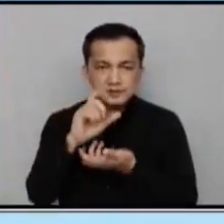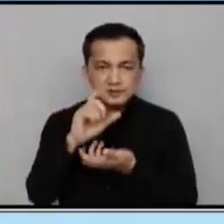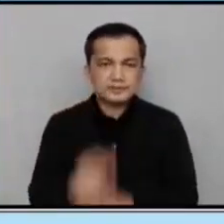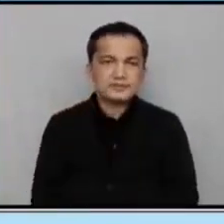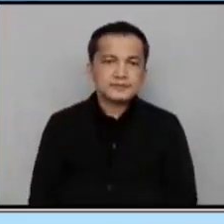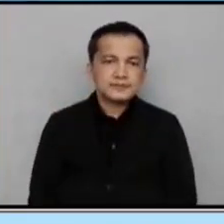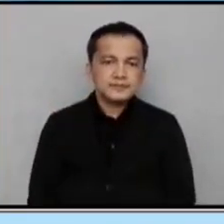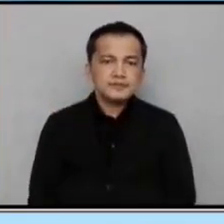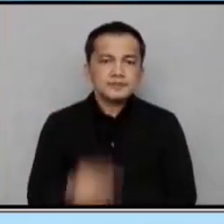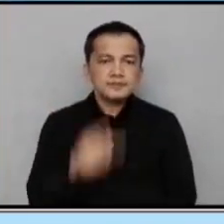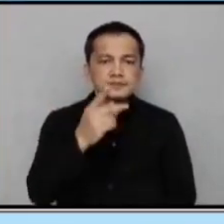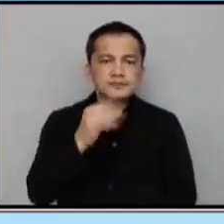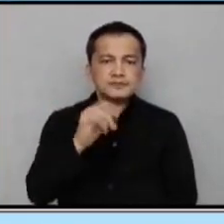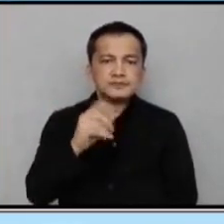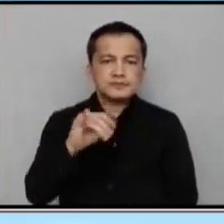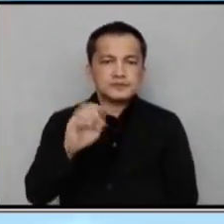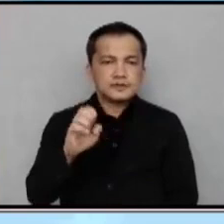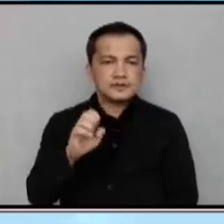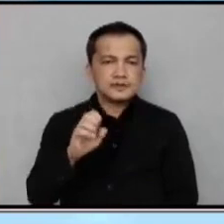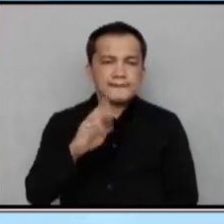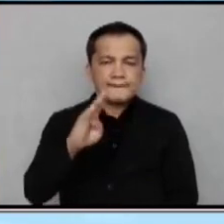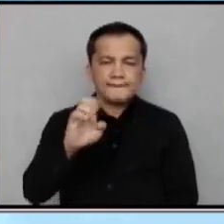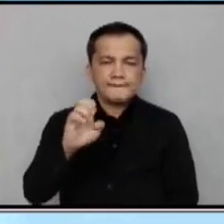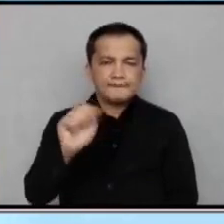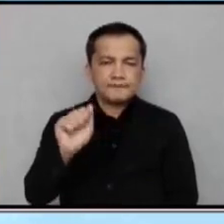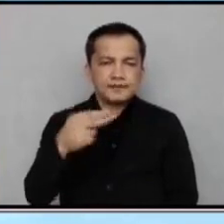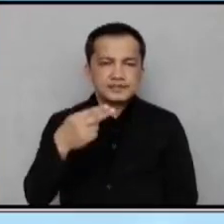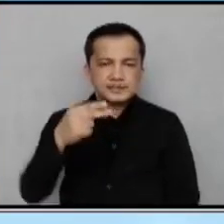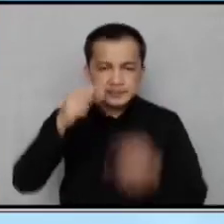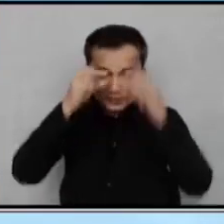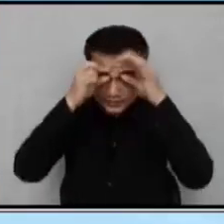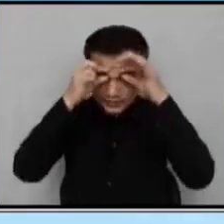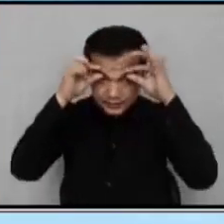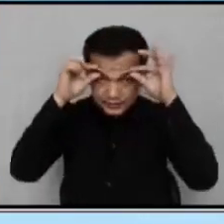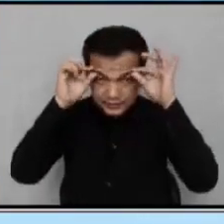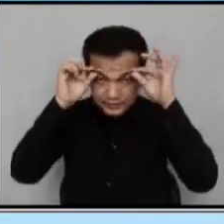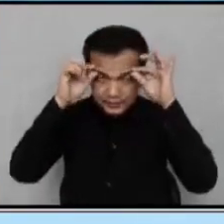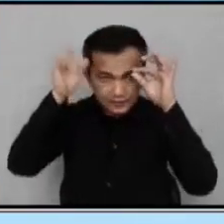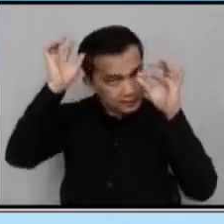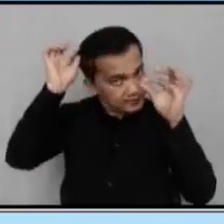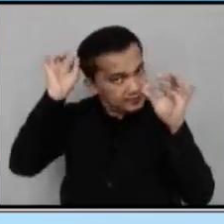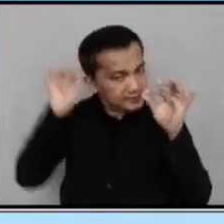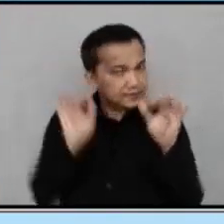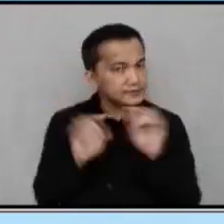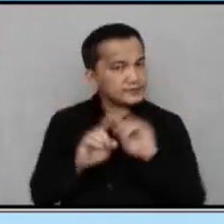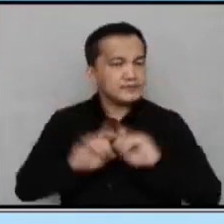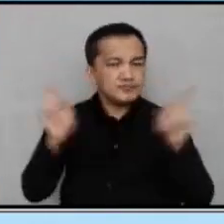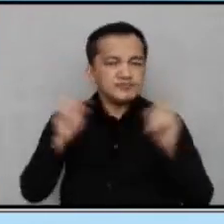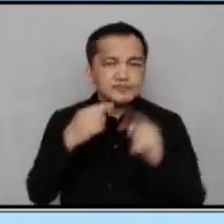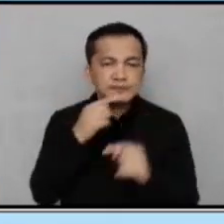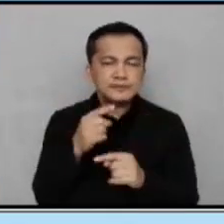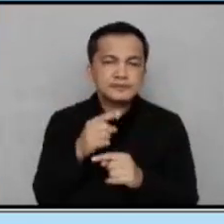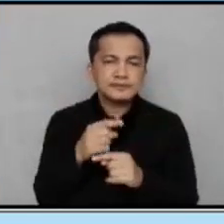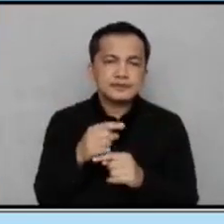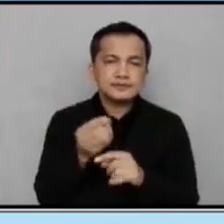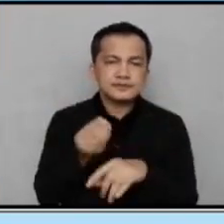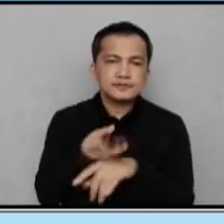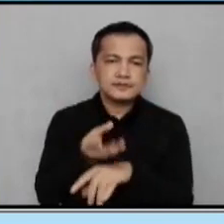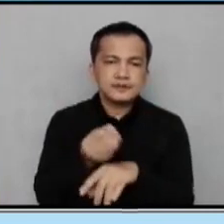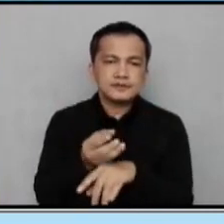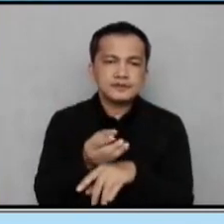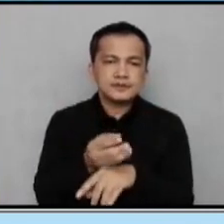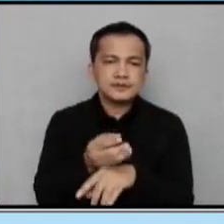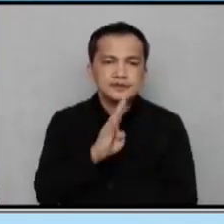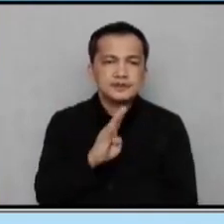ang kanyang bleached eyebrows at platinum hair nang ibahagi niya sa Instagram ang ilang sa mga